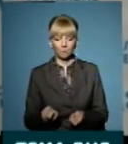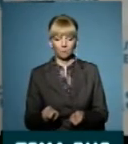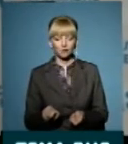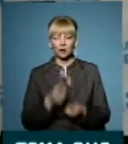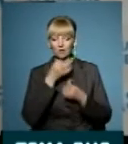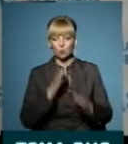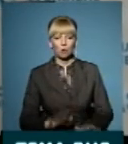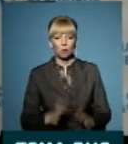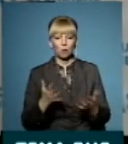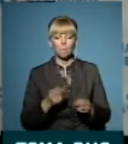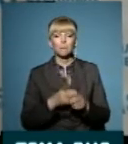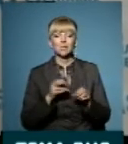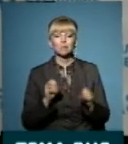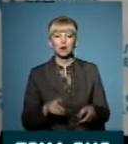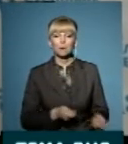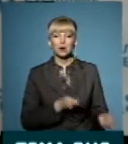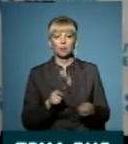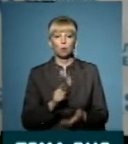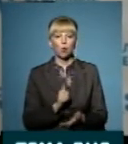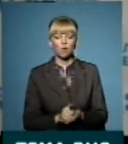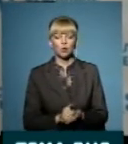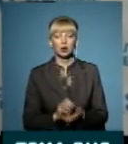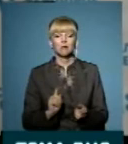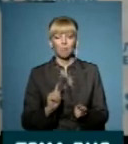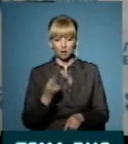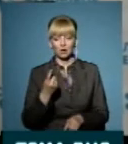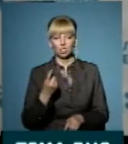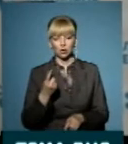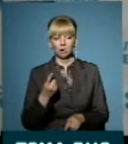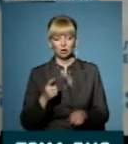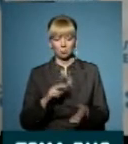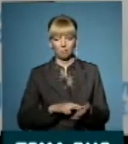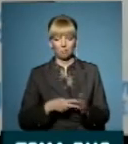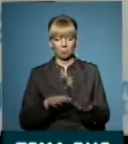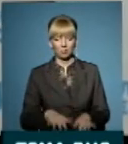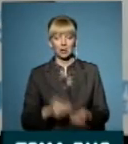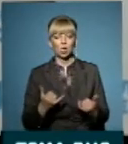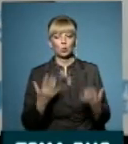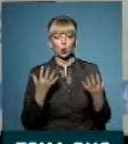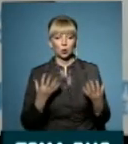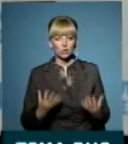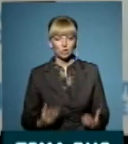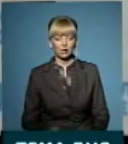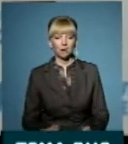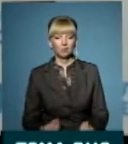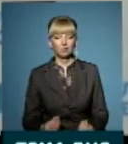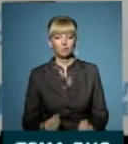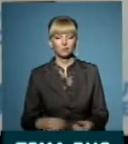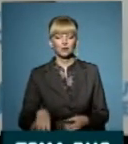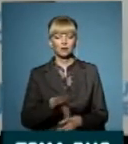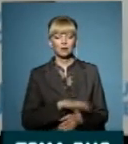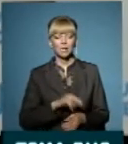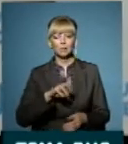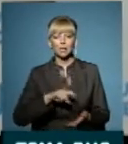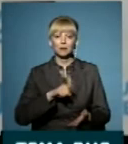В будь-якому випадку безпечність перевезення вона повинна йти на перший план. На сьогоднішній день всі